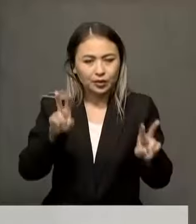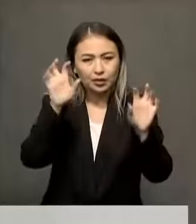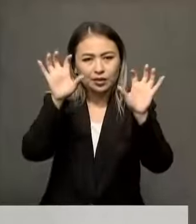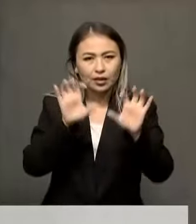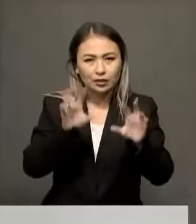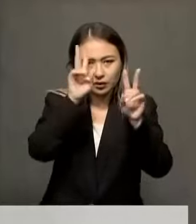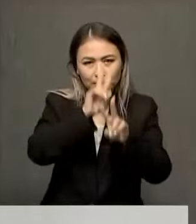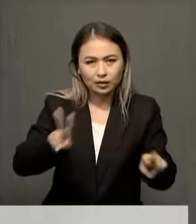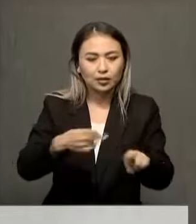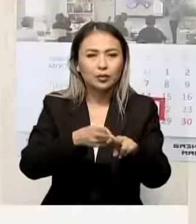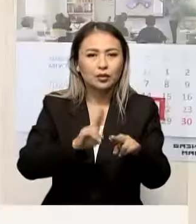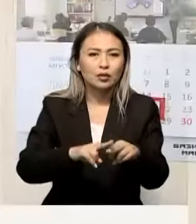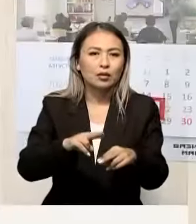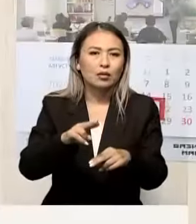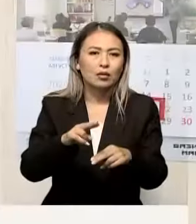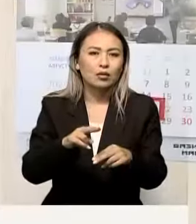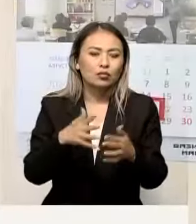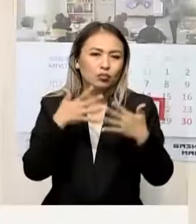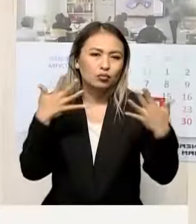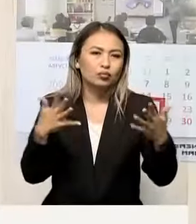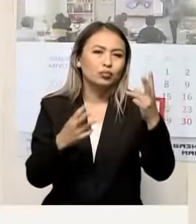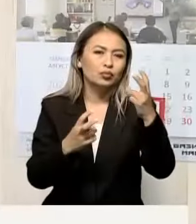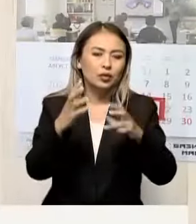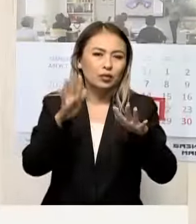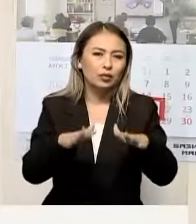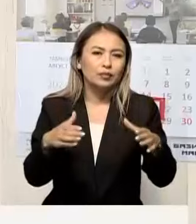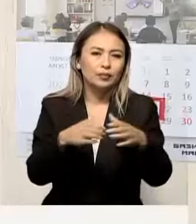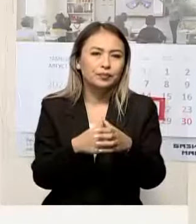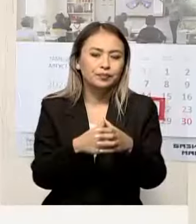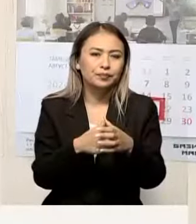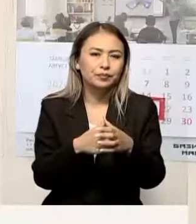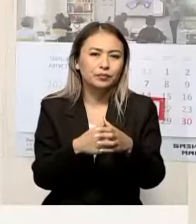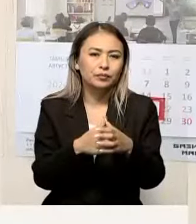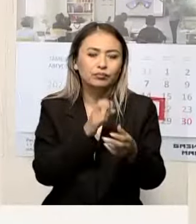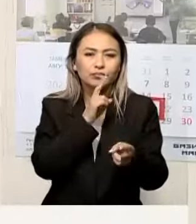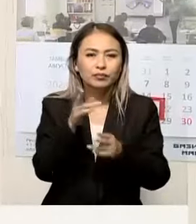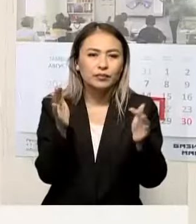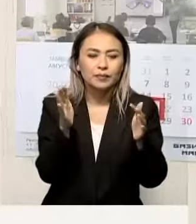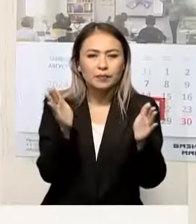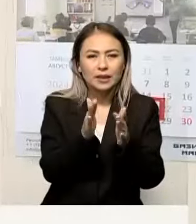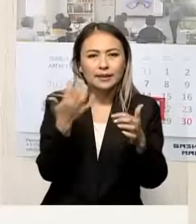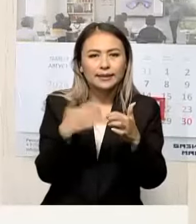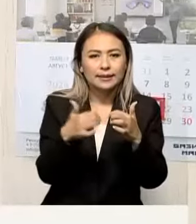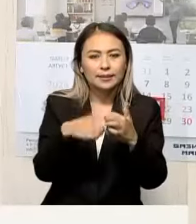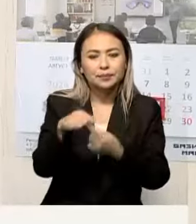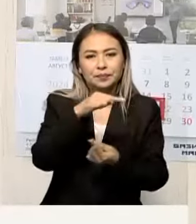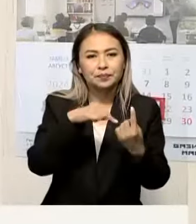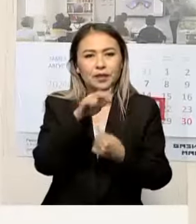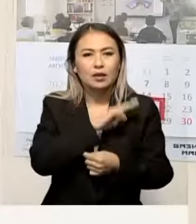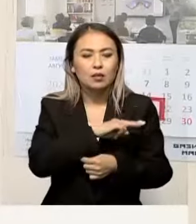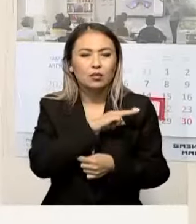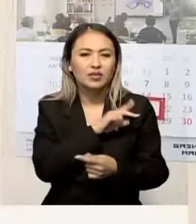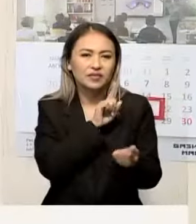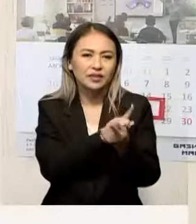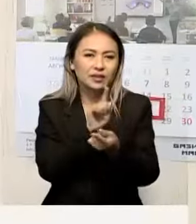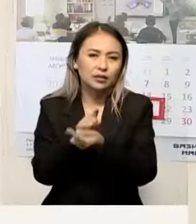білмейді. Барып кәсіпорындарға, үлкен-үлкен кәсіпорындарға, кішігірім жаңа шағын және орта бизнеспен кездесіп, олардың жұмыскерлерімен кездесіп,